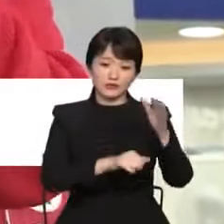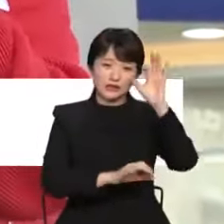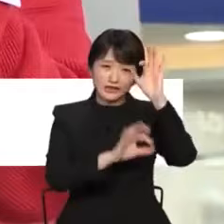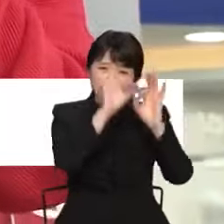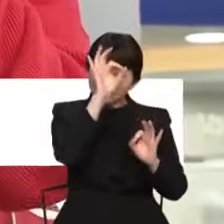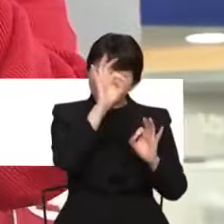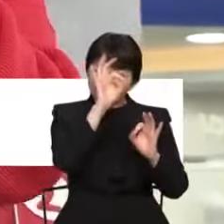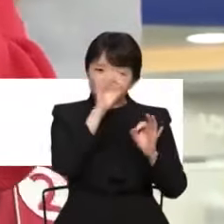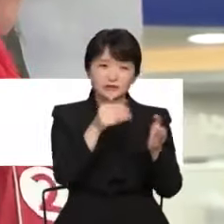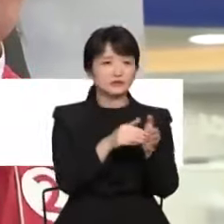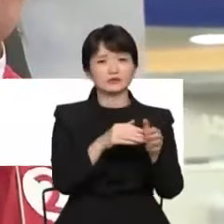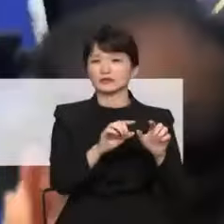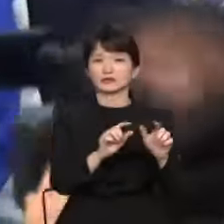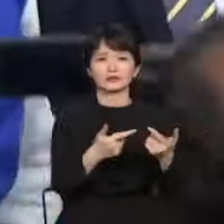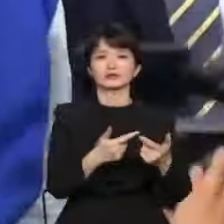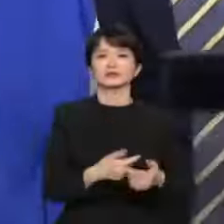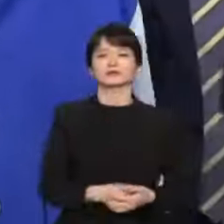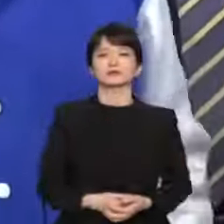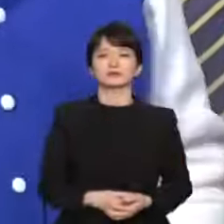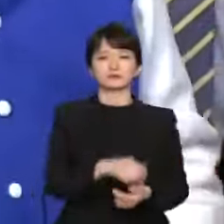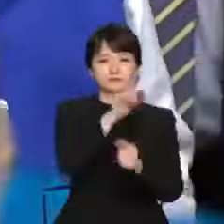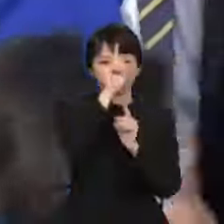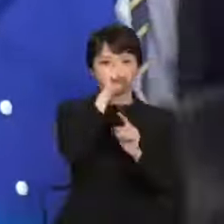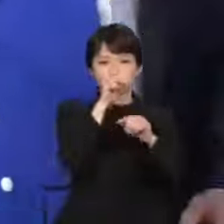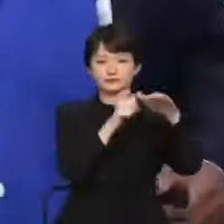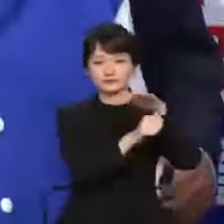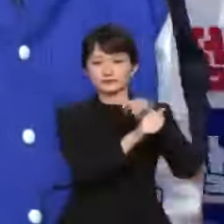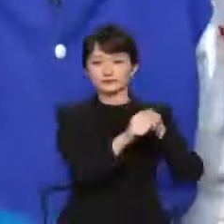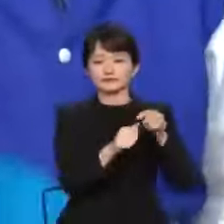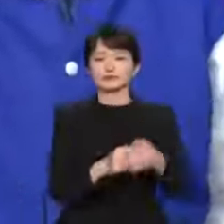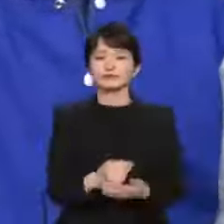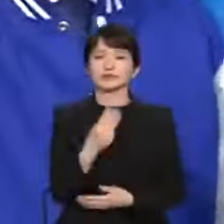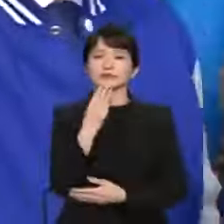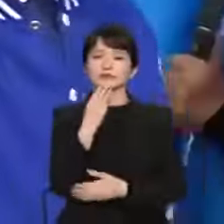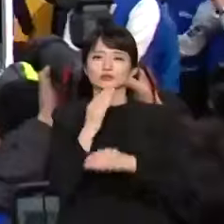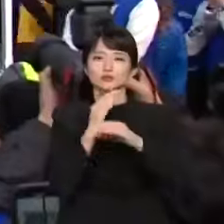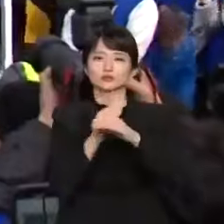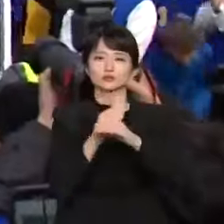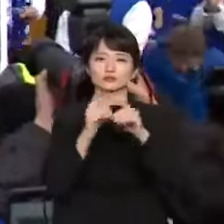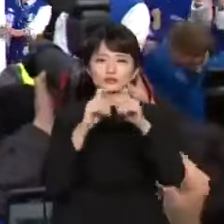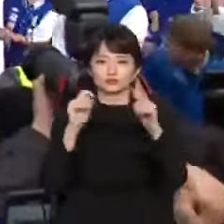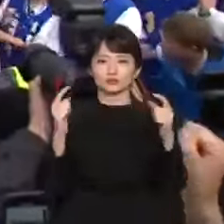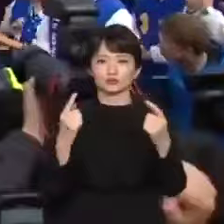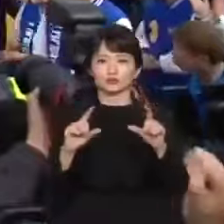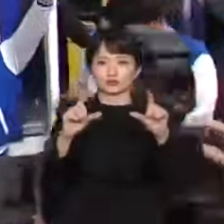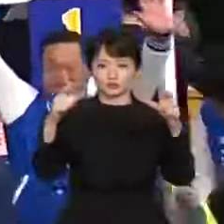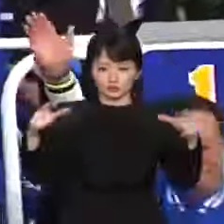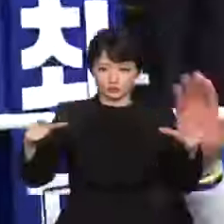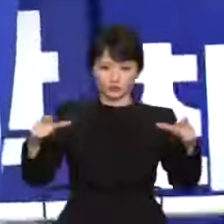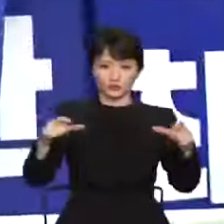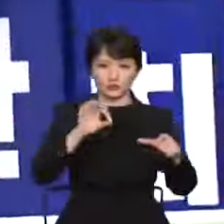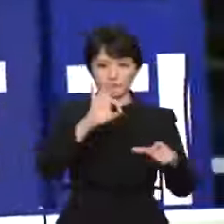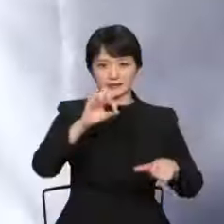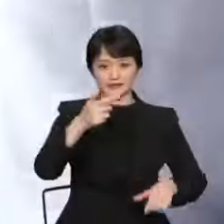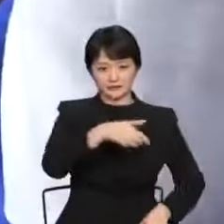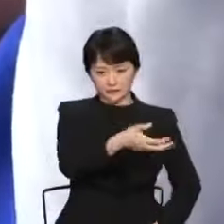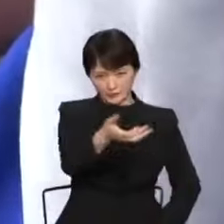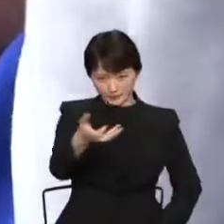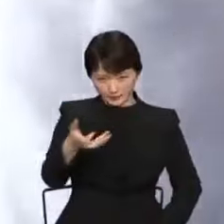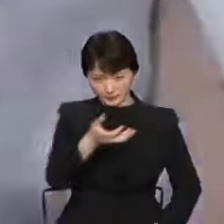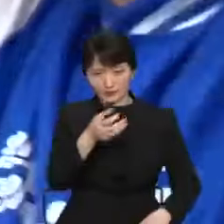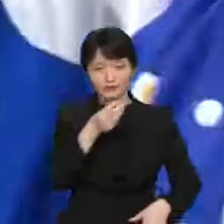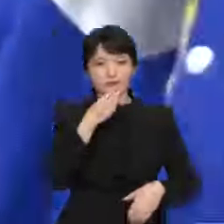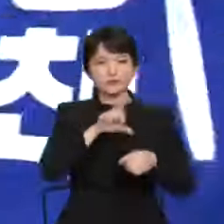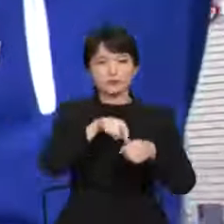일탈이 아니라는 점입니다. 이재명 대표는 서울 중성동구와 경기 용인, 이천 등을 돌며 최대 승부처인 수도권